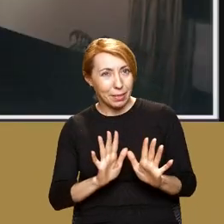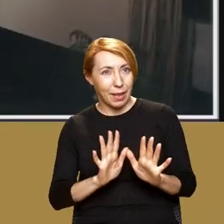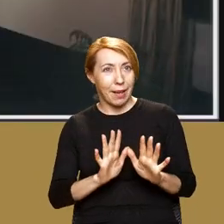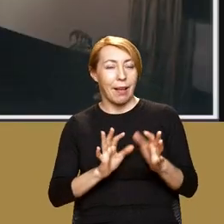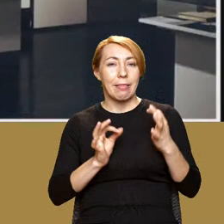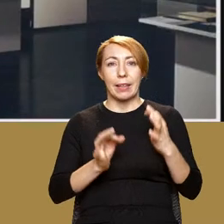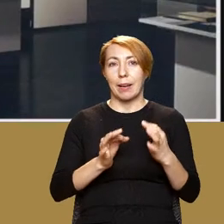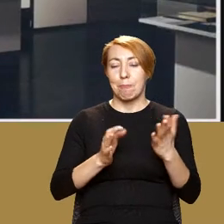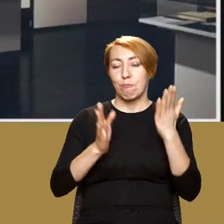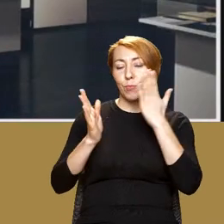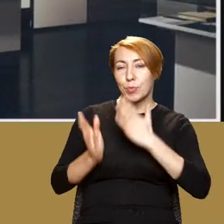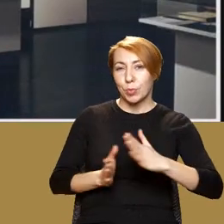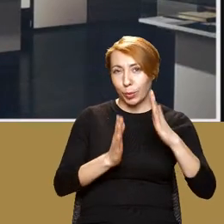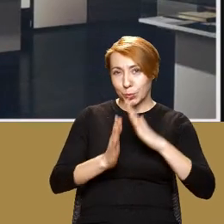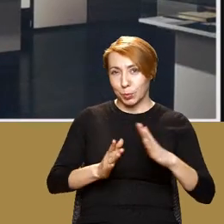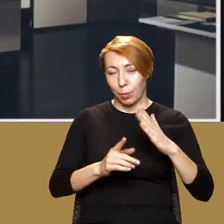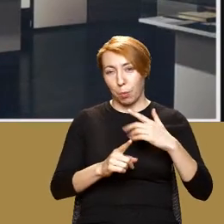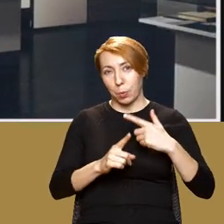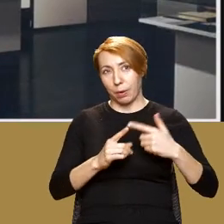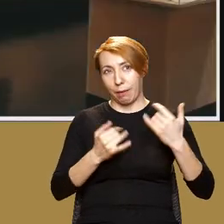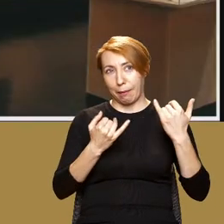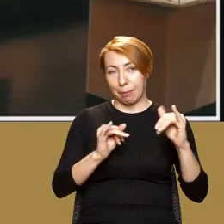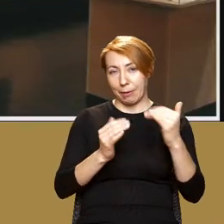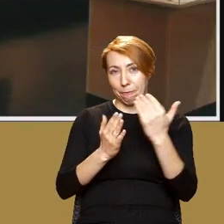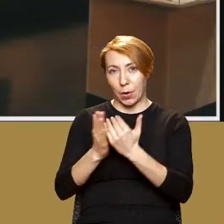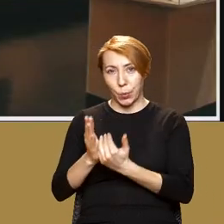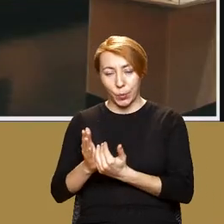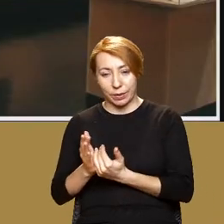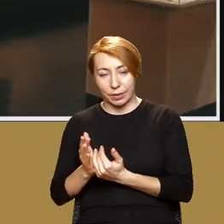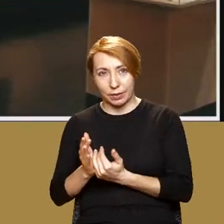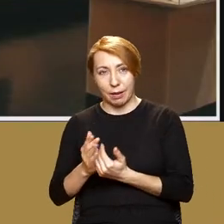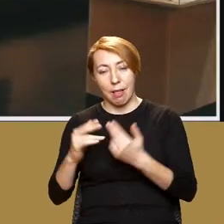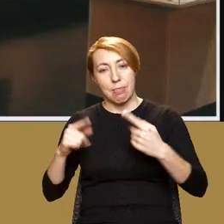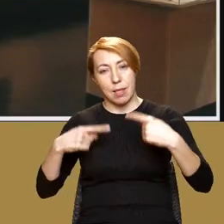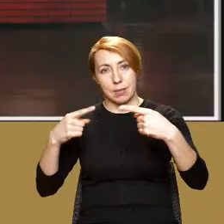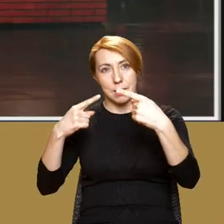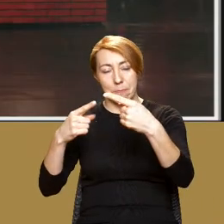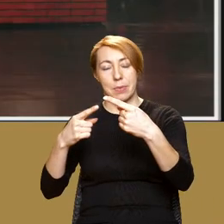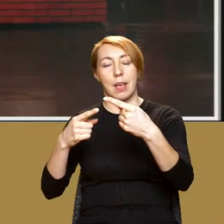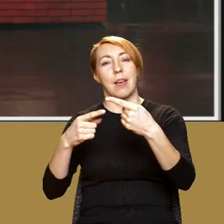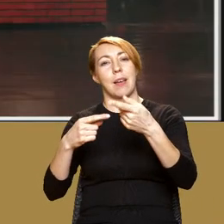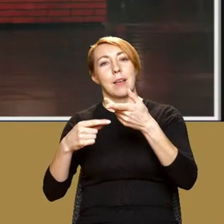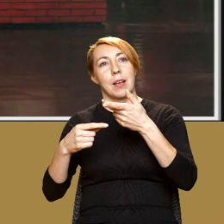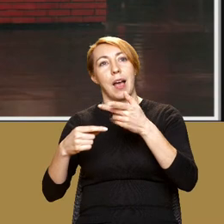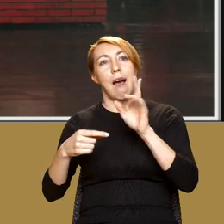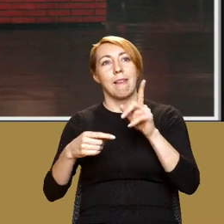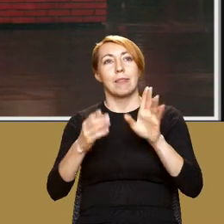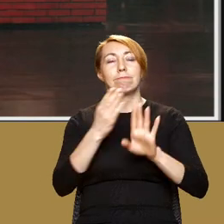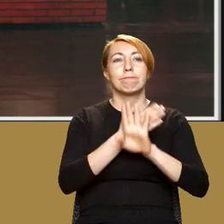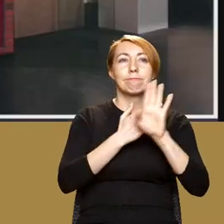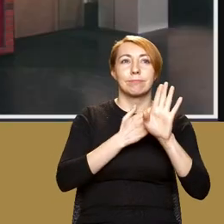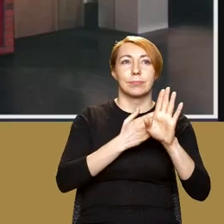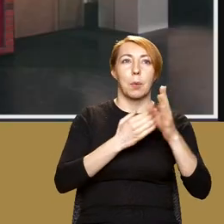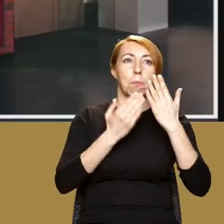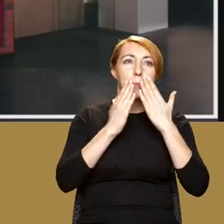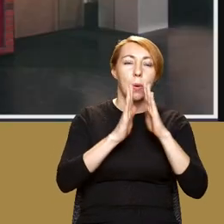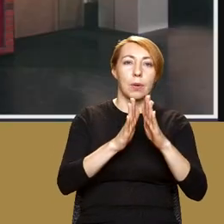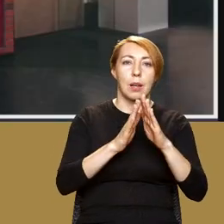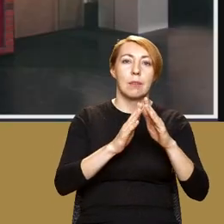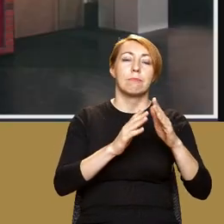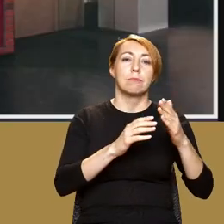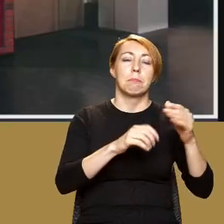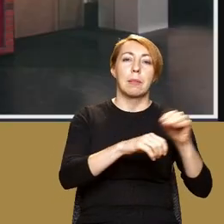już przygotowujemy ją w innych warunkach, te następne, ale prezentowała ona oczywiście i dorobek